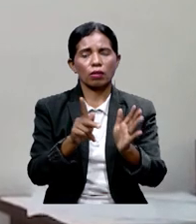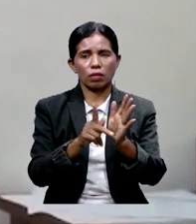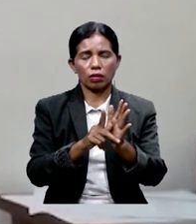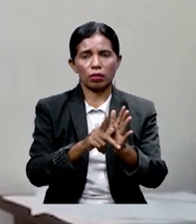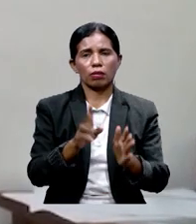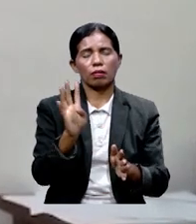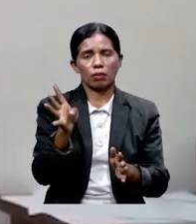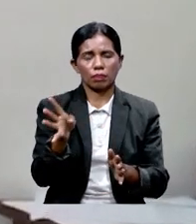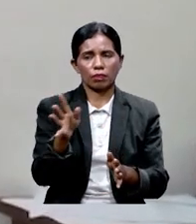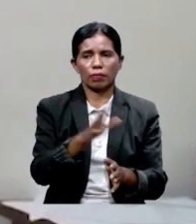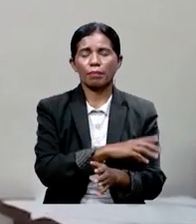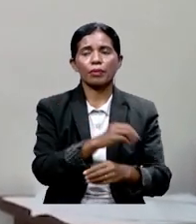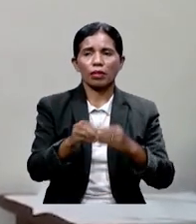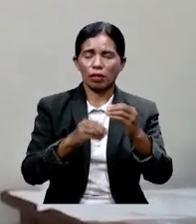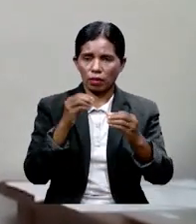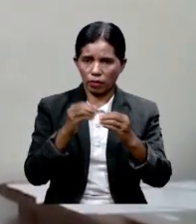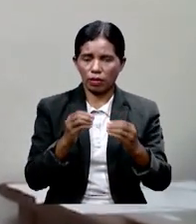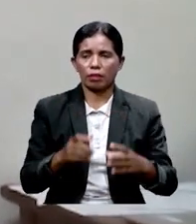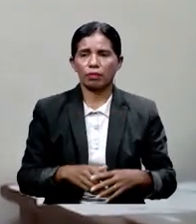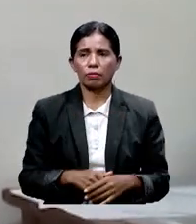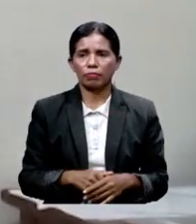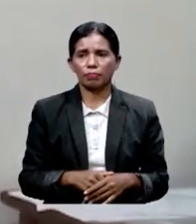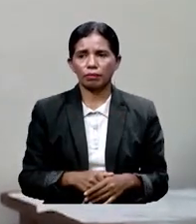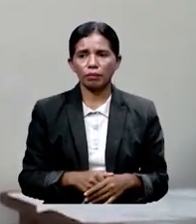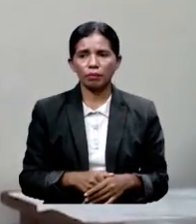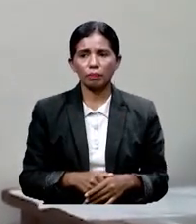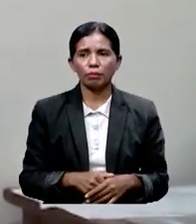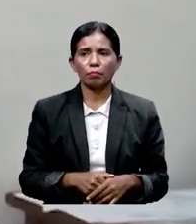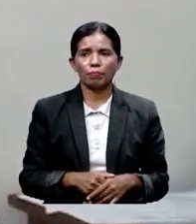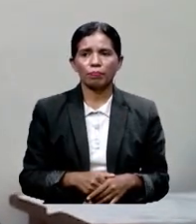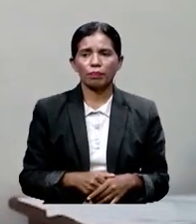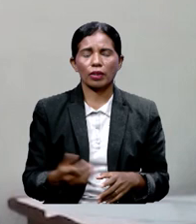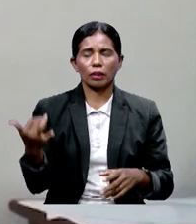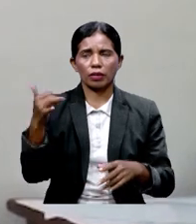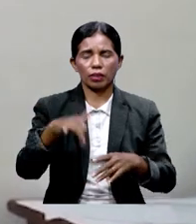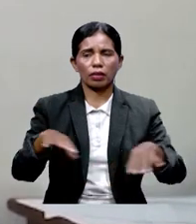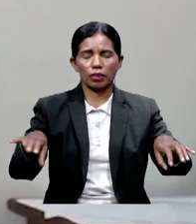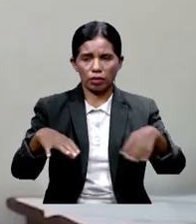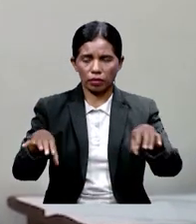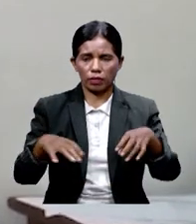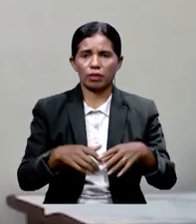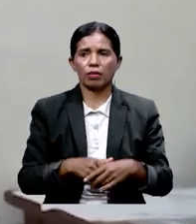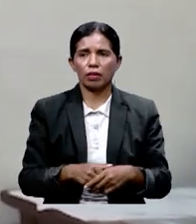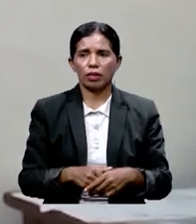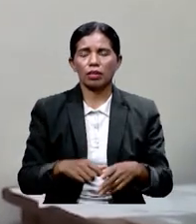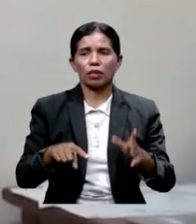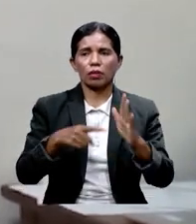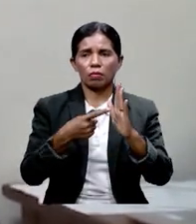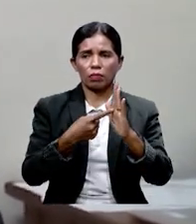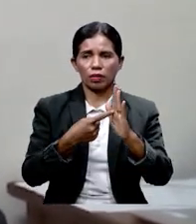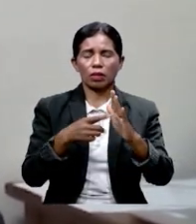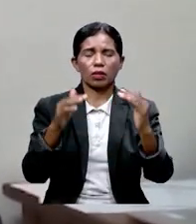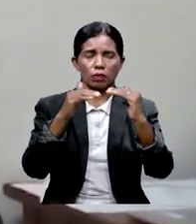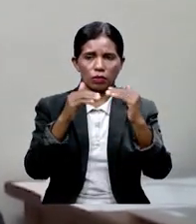Allora, quando va il mio servizio, si era commesso di attivare il codice, e